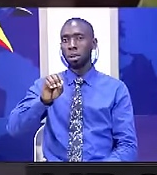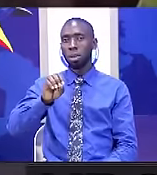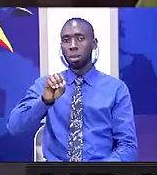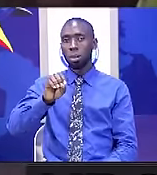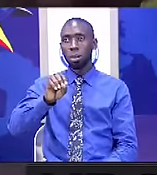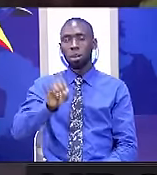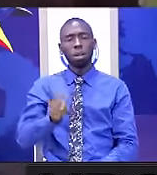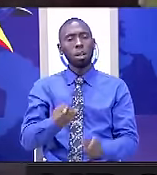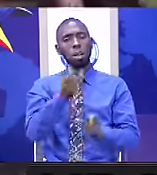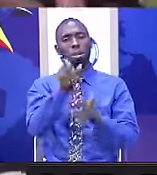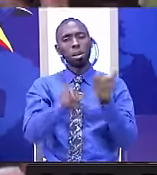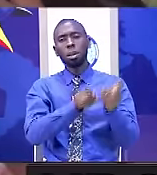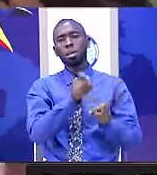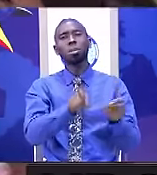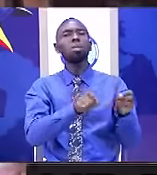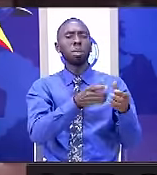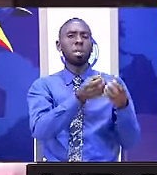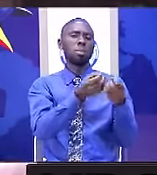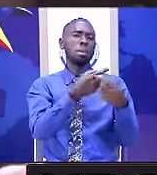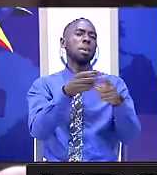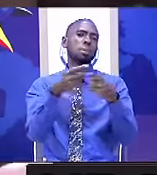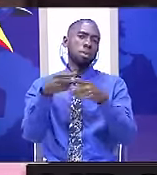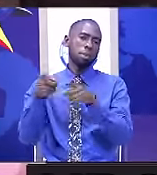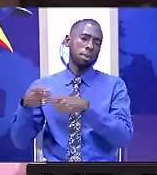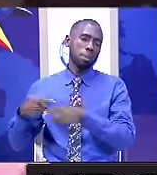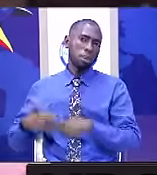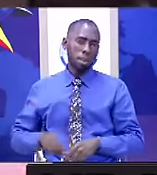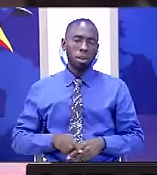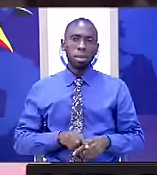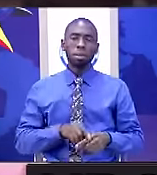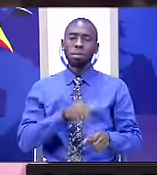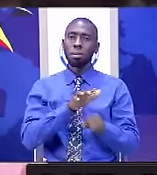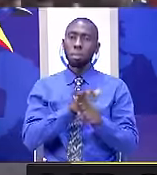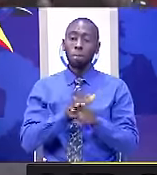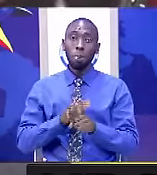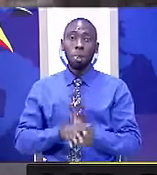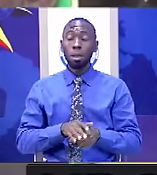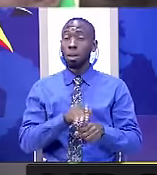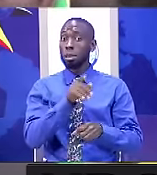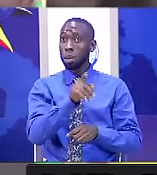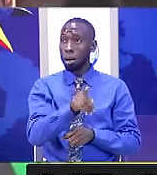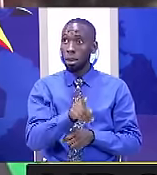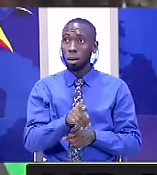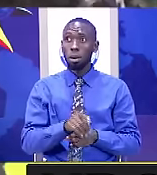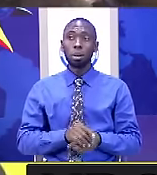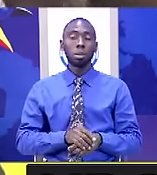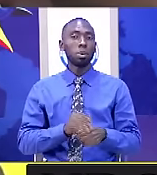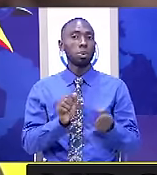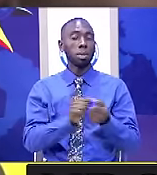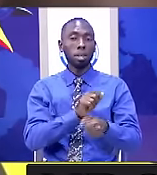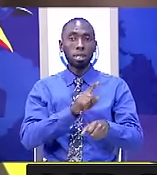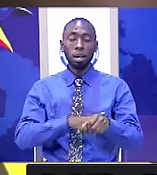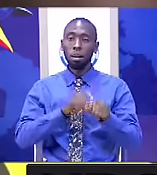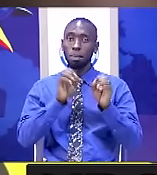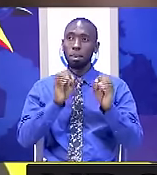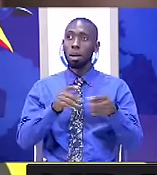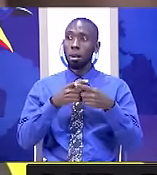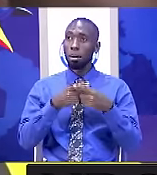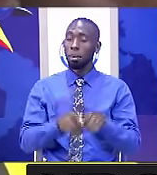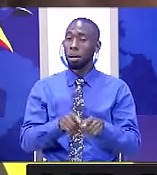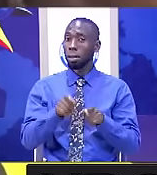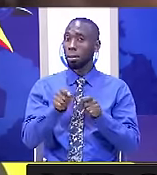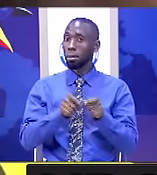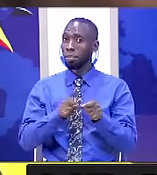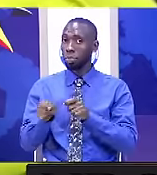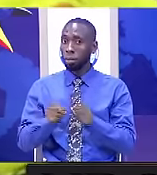Abakuru mwena olw'ebiseera mama alina ebiseera biti n'atwala yena abaliko